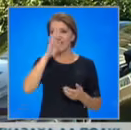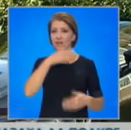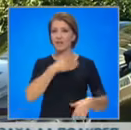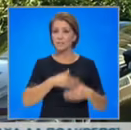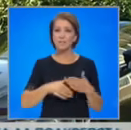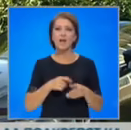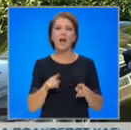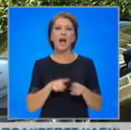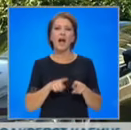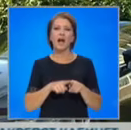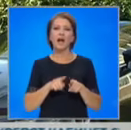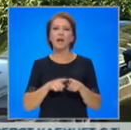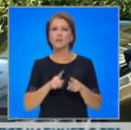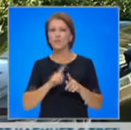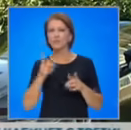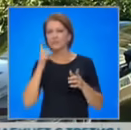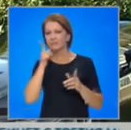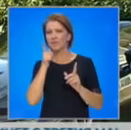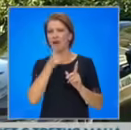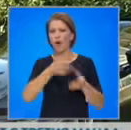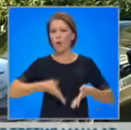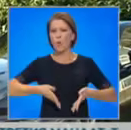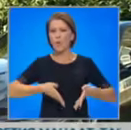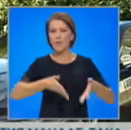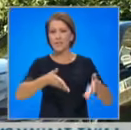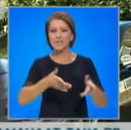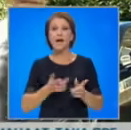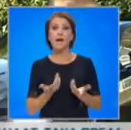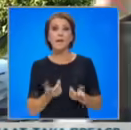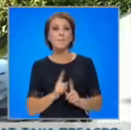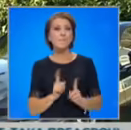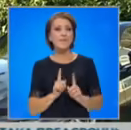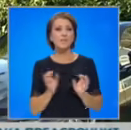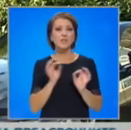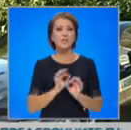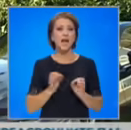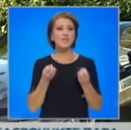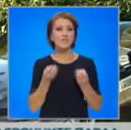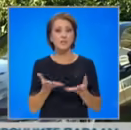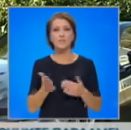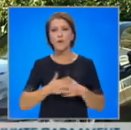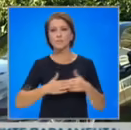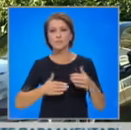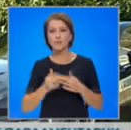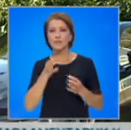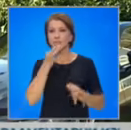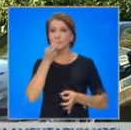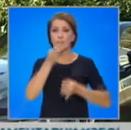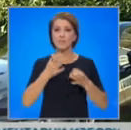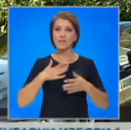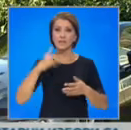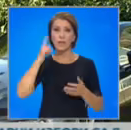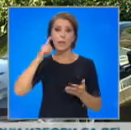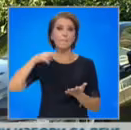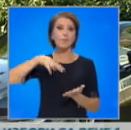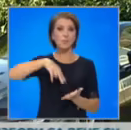задънена улица, а поради невъзможност да се и неспособност да се обясни нашата позиция, България